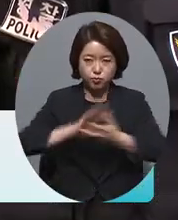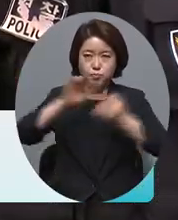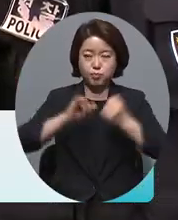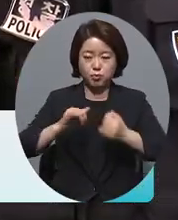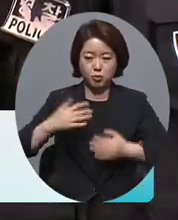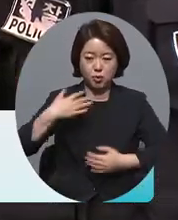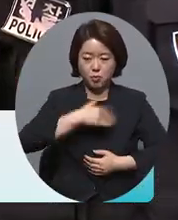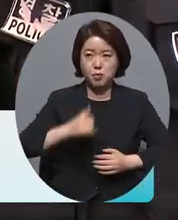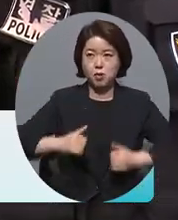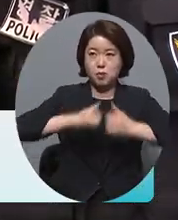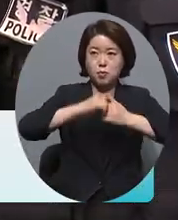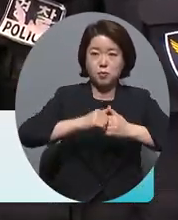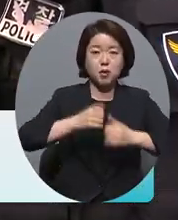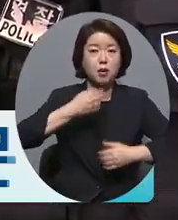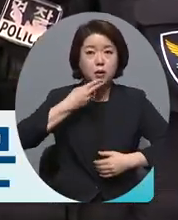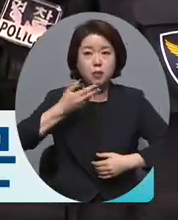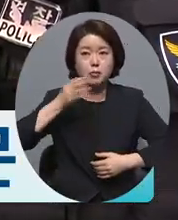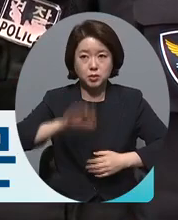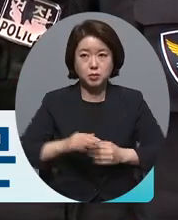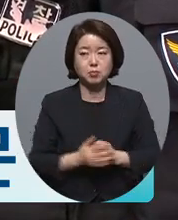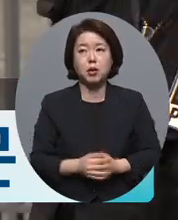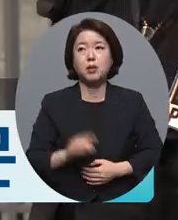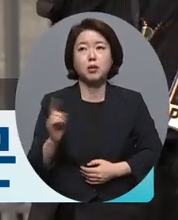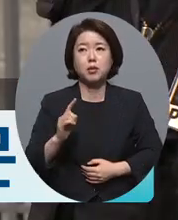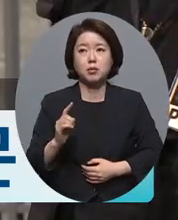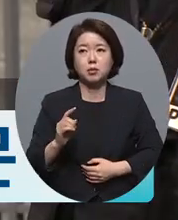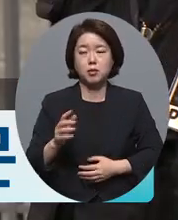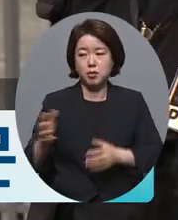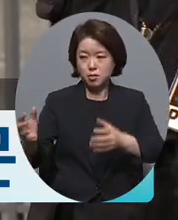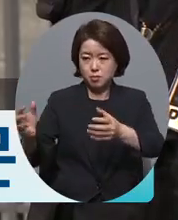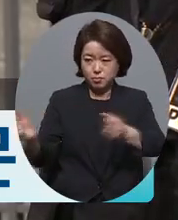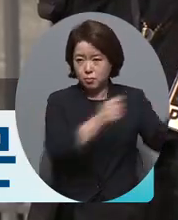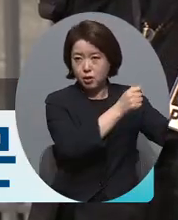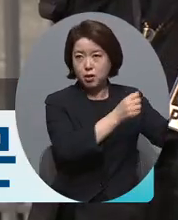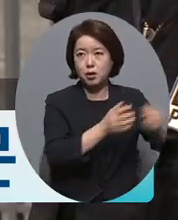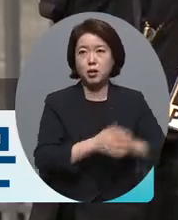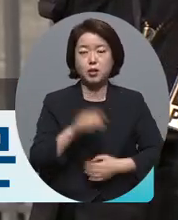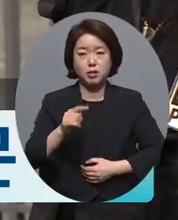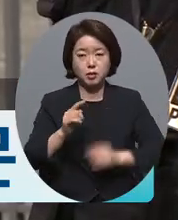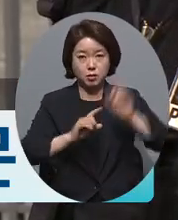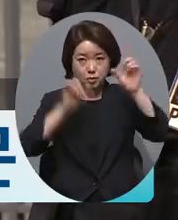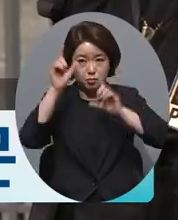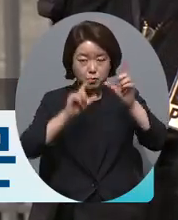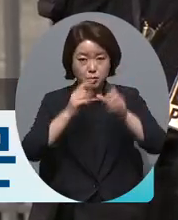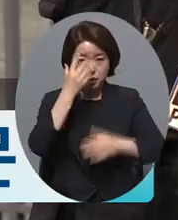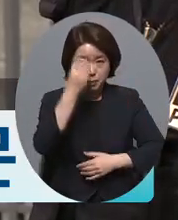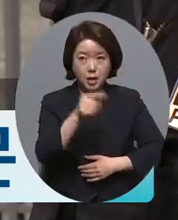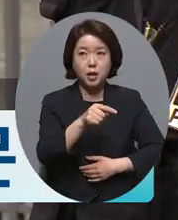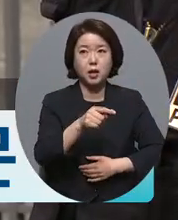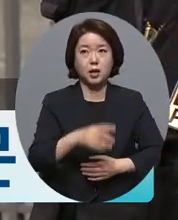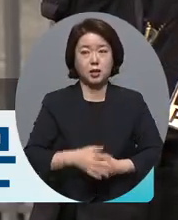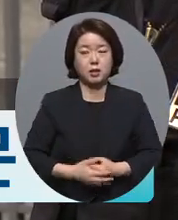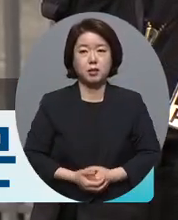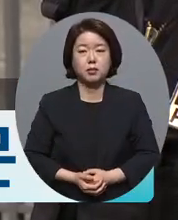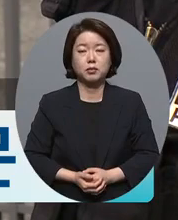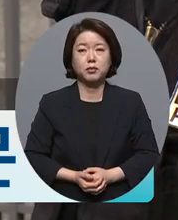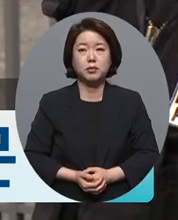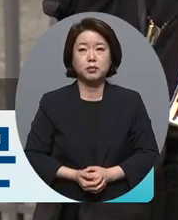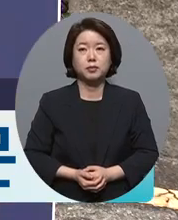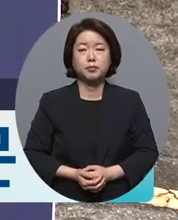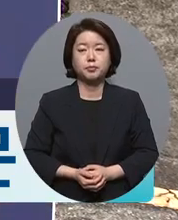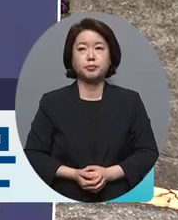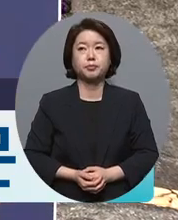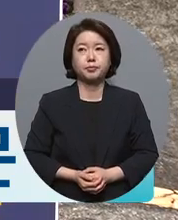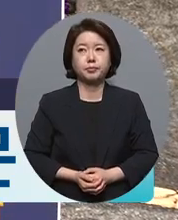몸싸움은 벌어지진 않았지만 어쨌든 멱살 피켓을 빼앗는 모습이 포착이 됐고 지금 이렇게